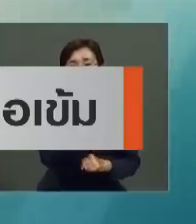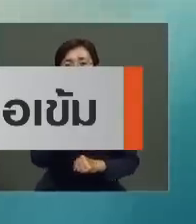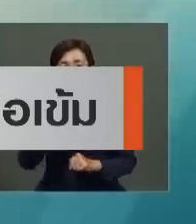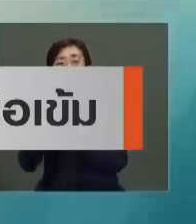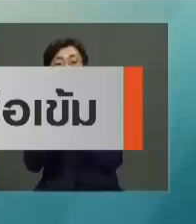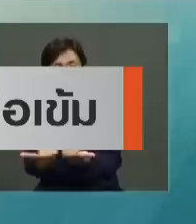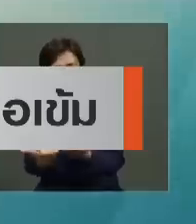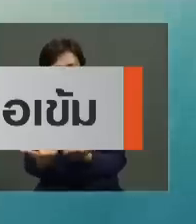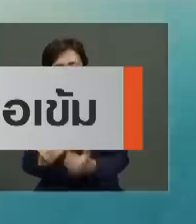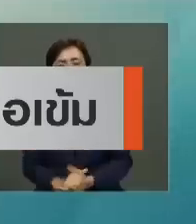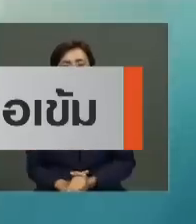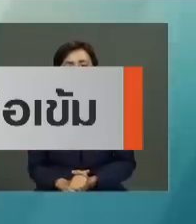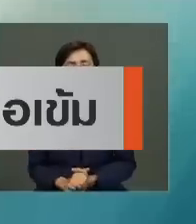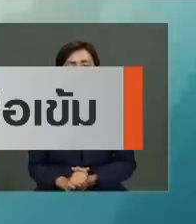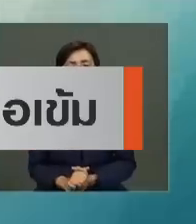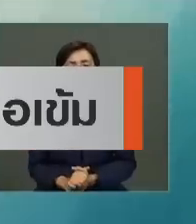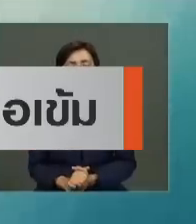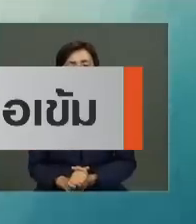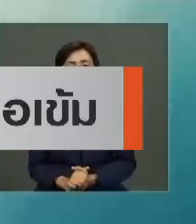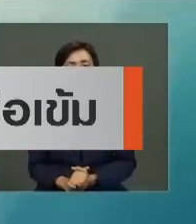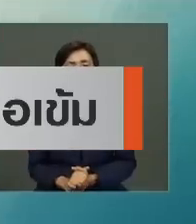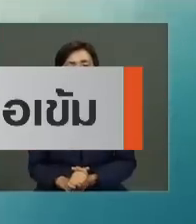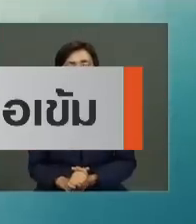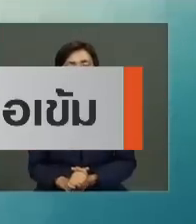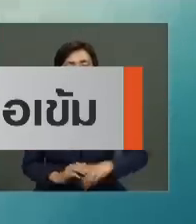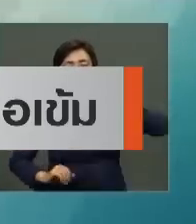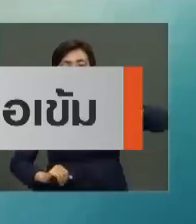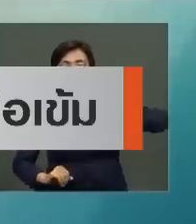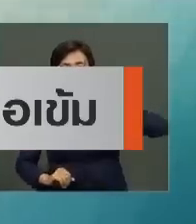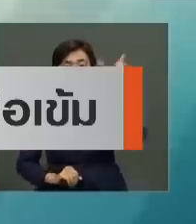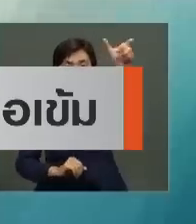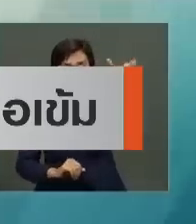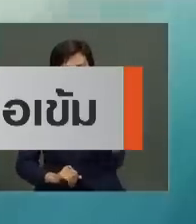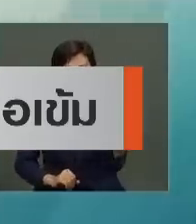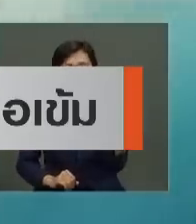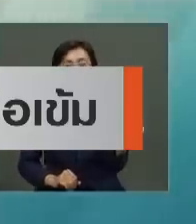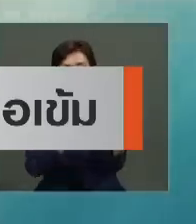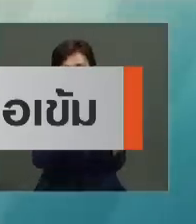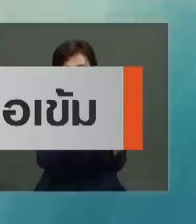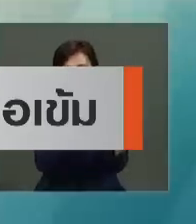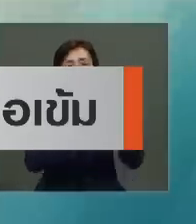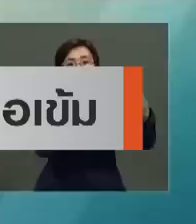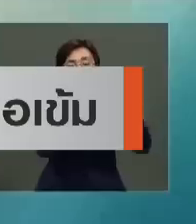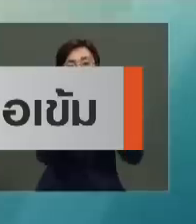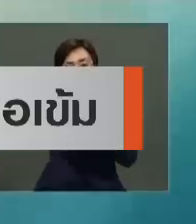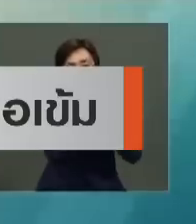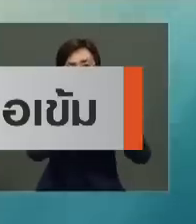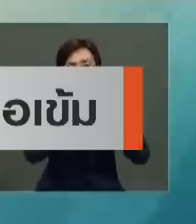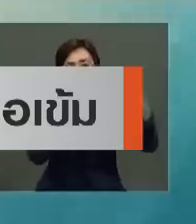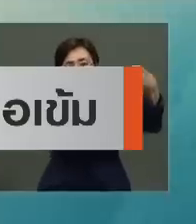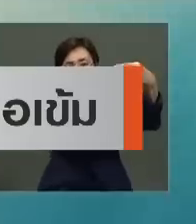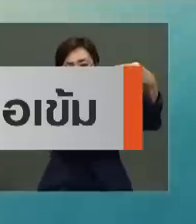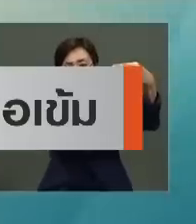วันที่ 1กุมภาพันธ์ที่เราทราบกันนะครับมาตรการผ่อนคลายก็จะเริ่มบังคับใช้นะครับให้นั่งรับประทานอาหารได้จนถึงเวลา